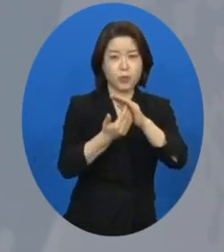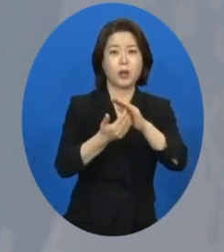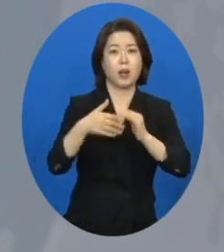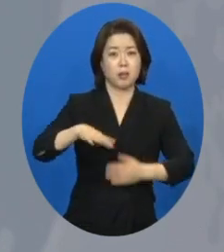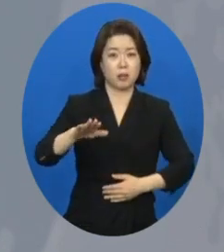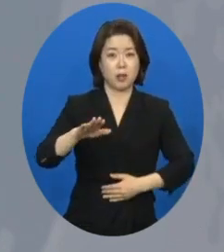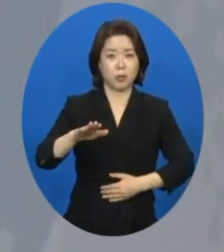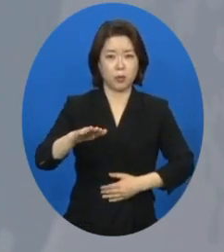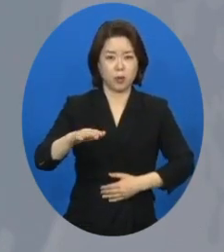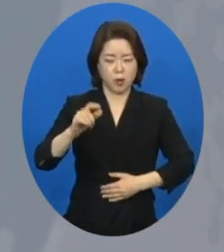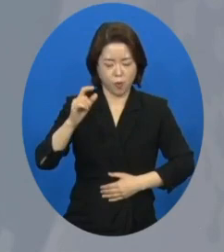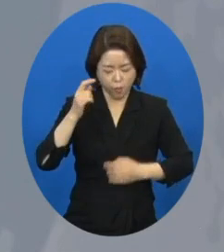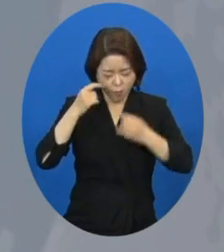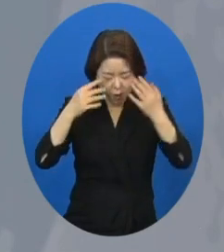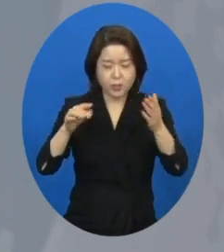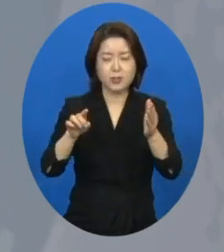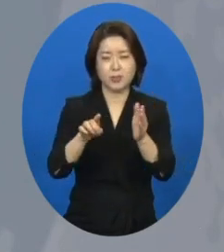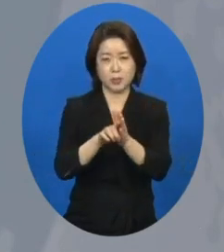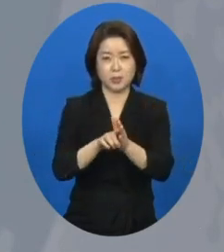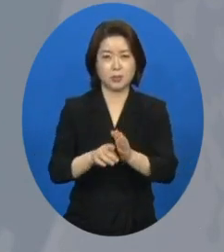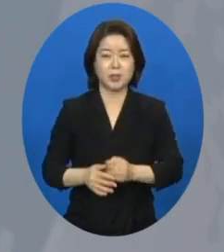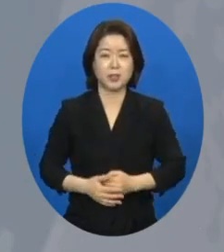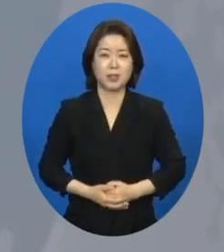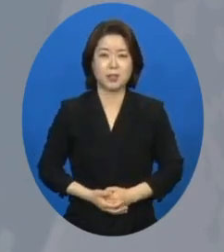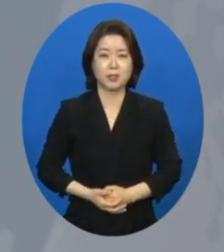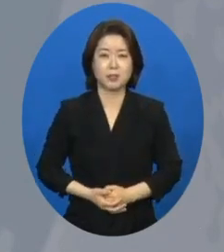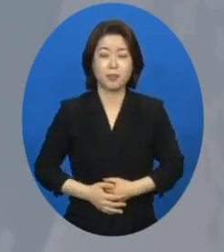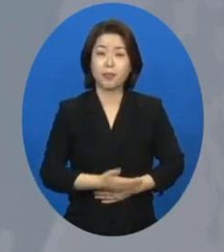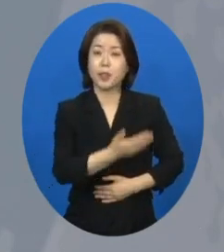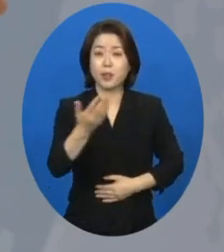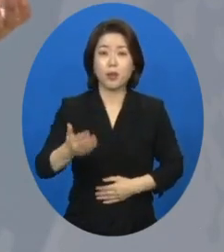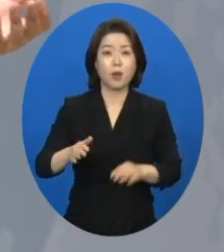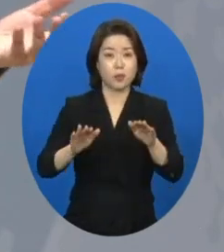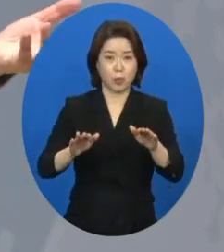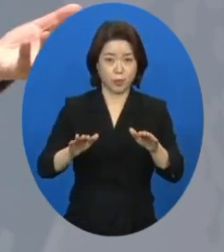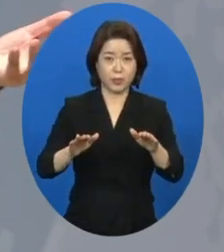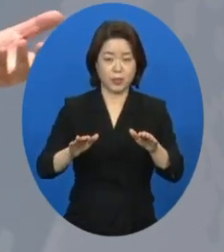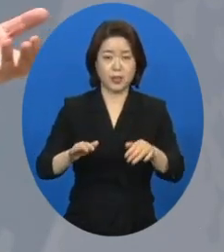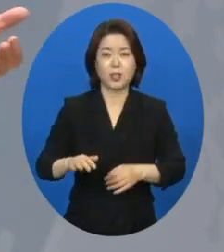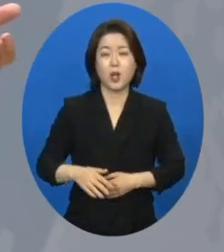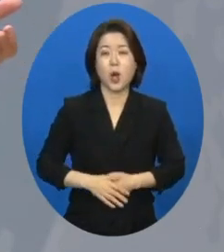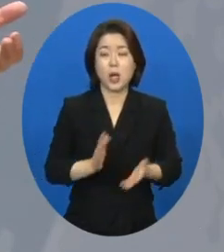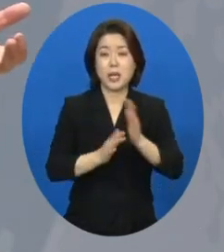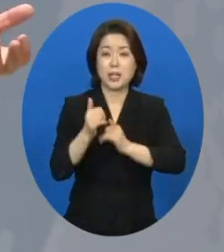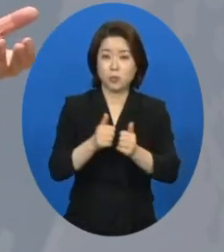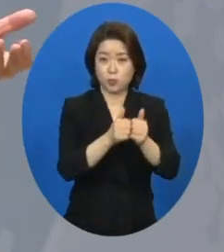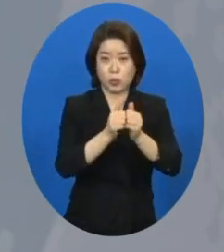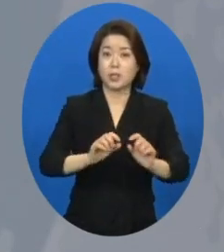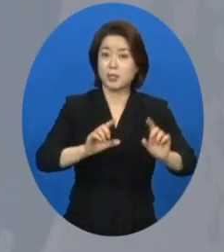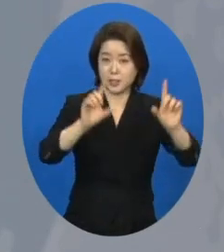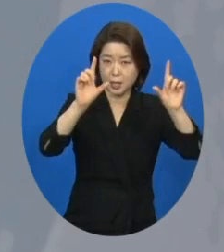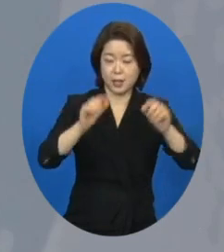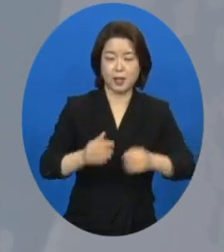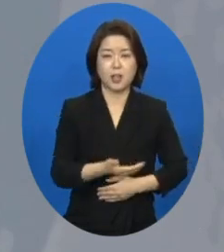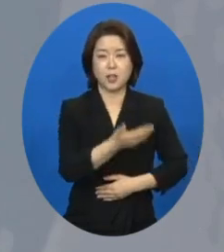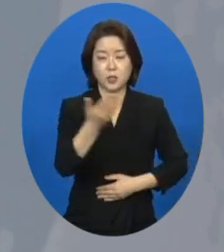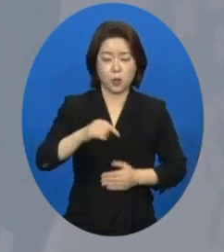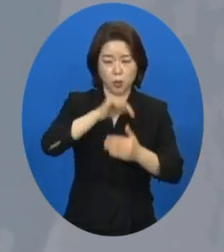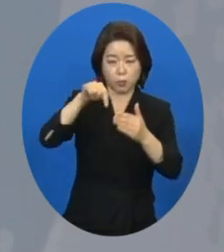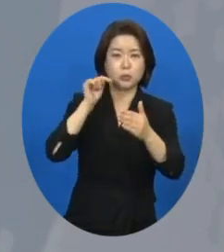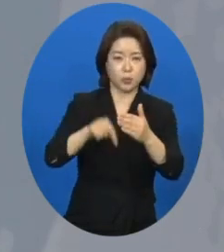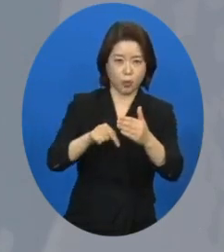저는 굳게 믿습니다. 여러분 오늘 위드 지저스 데이에 여러분